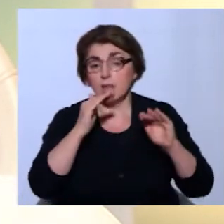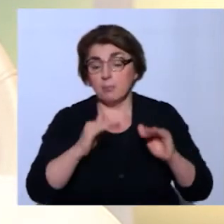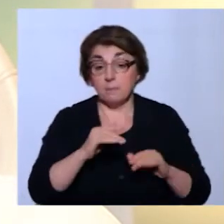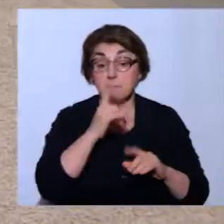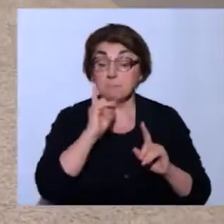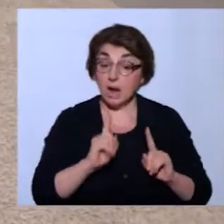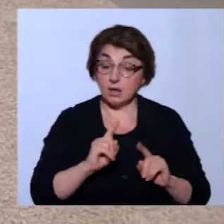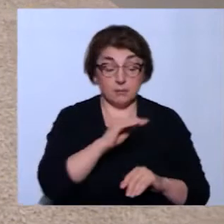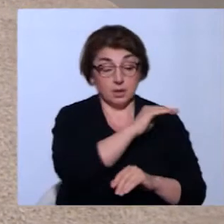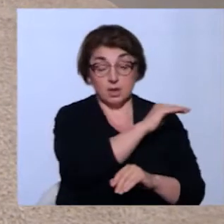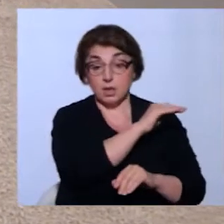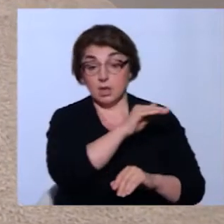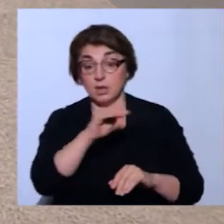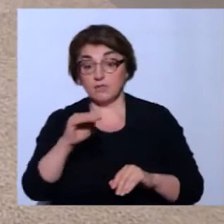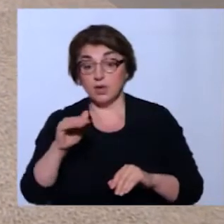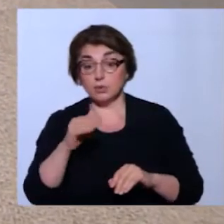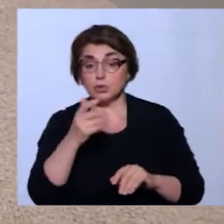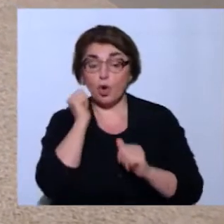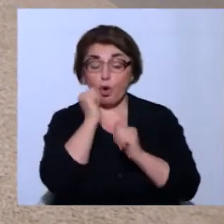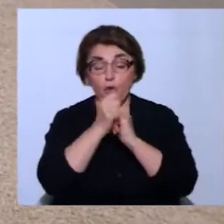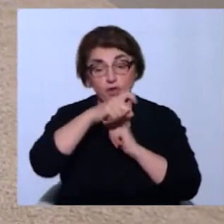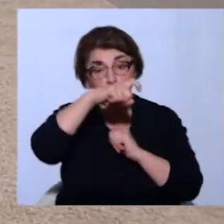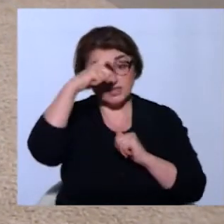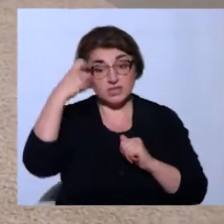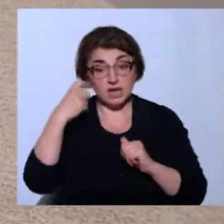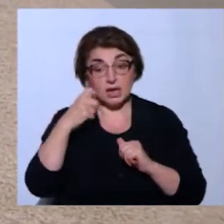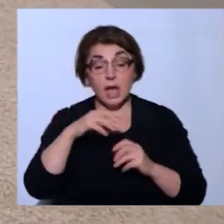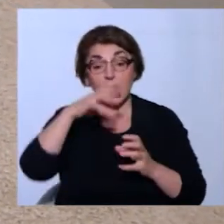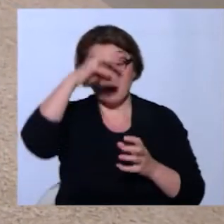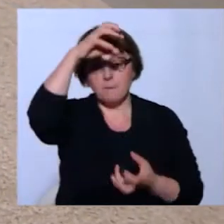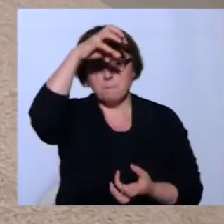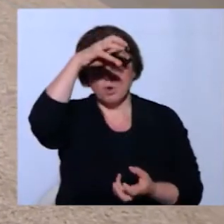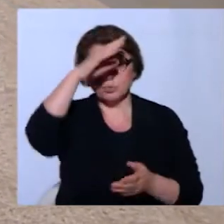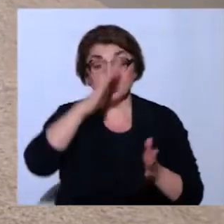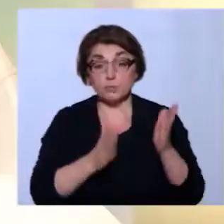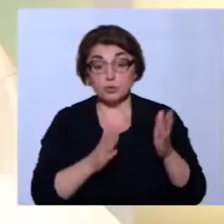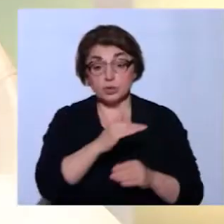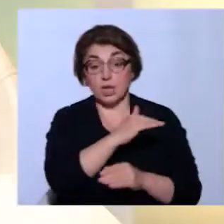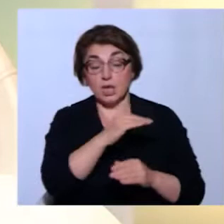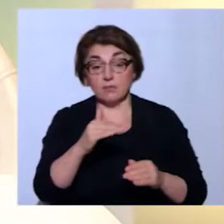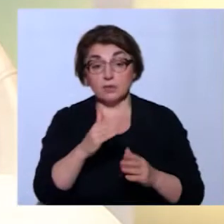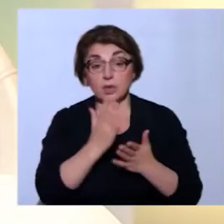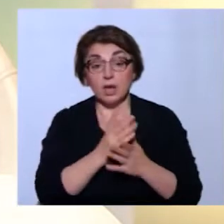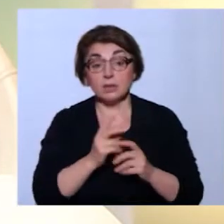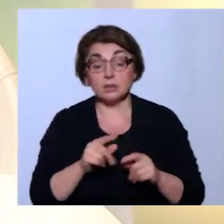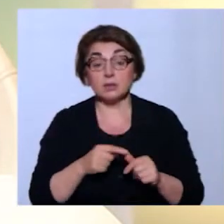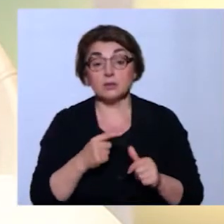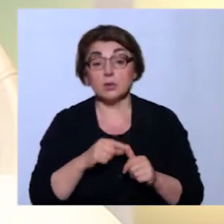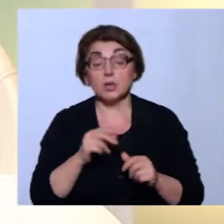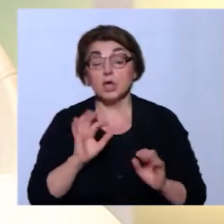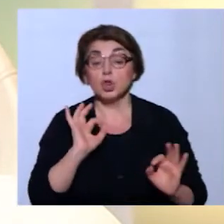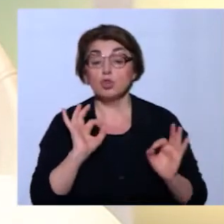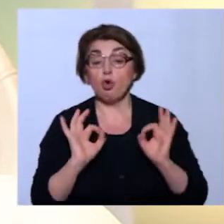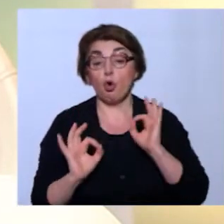ეკვატორზე ყოველთვის ცხელა. მაგრამ აი პოლუსებსა და ეკვატორ შორის არის კიდევ ისეთი ეგრეთ წოდებული